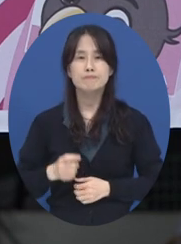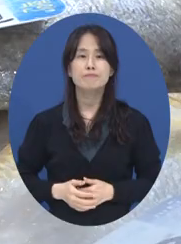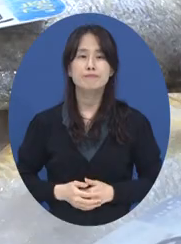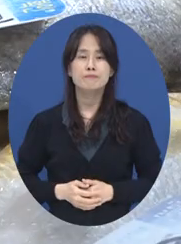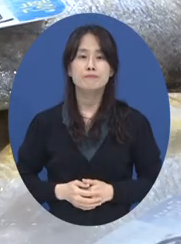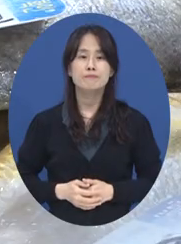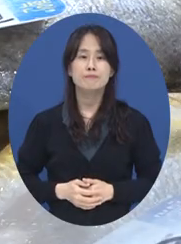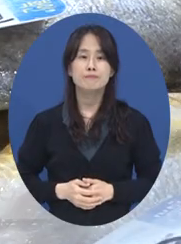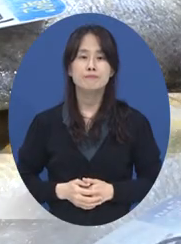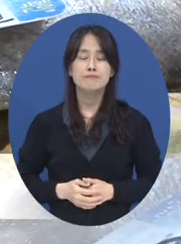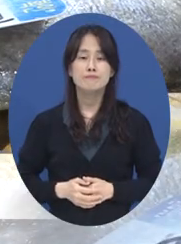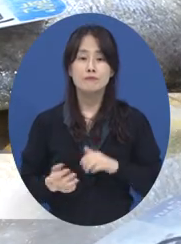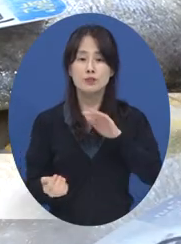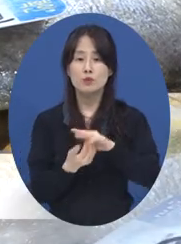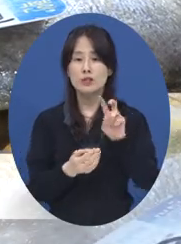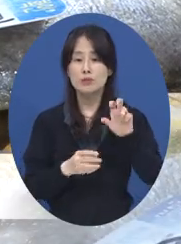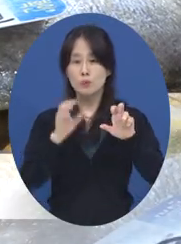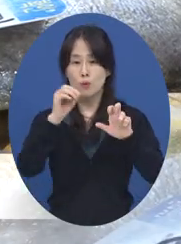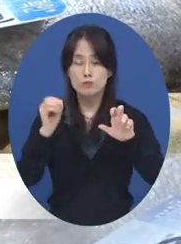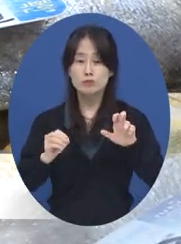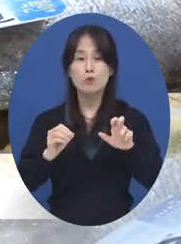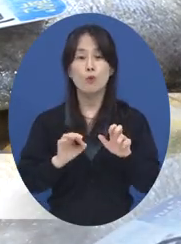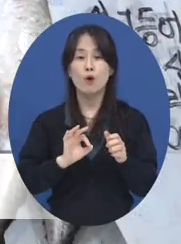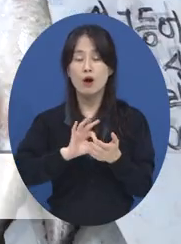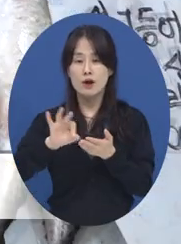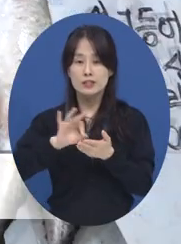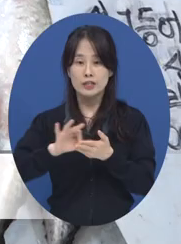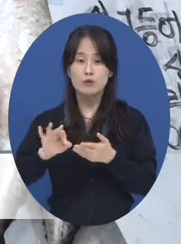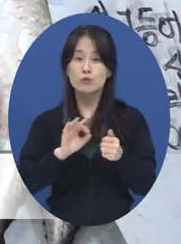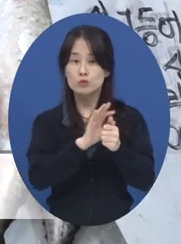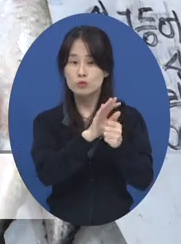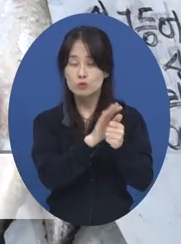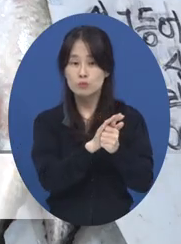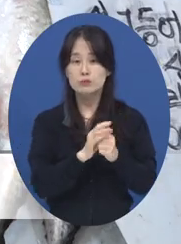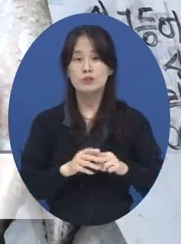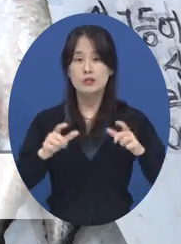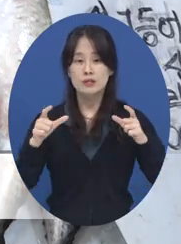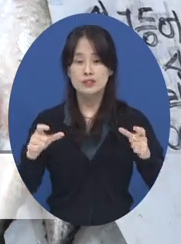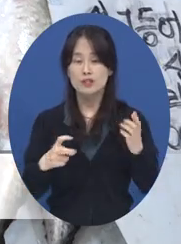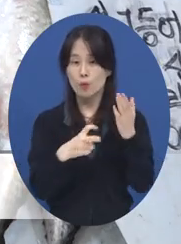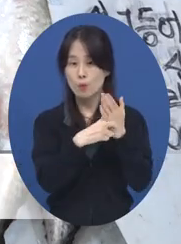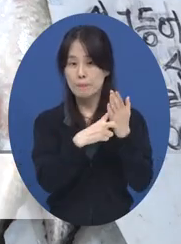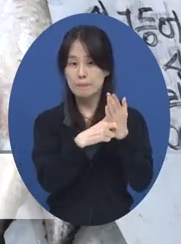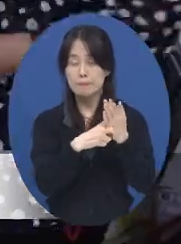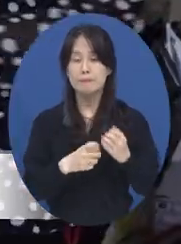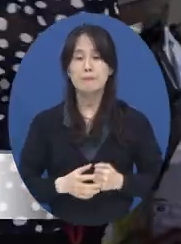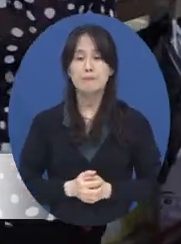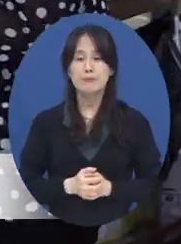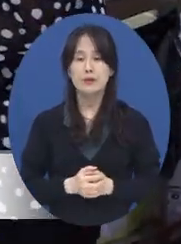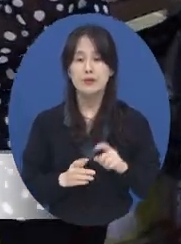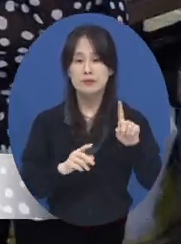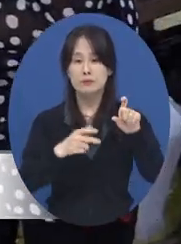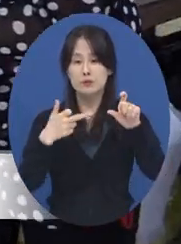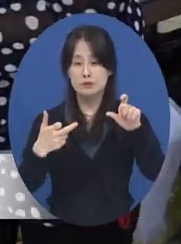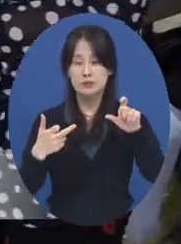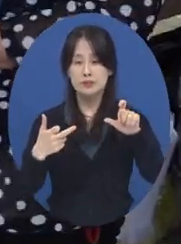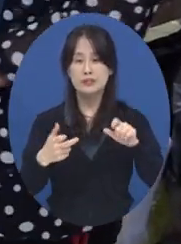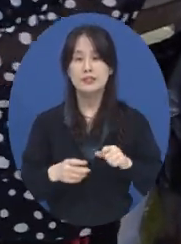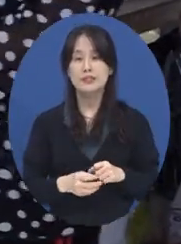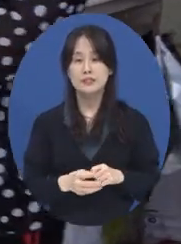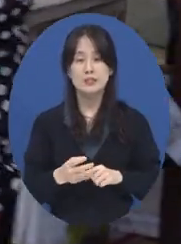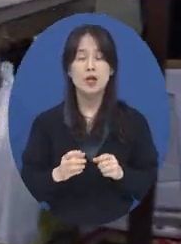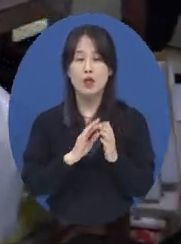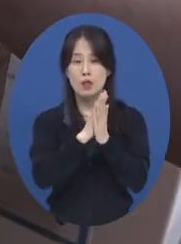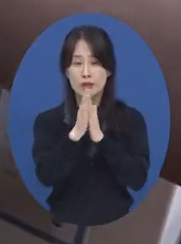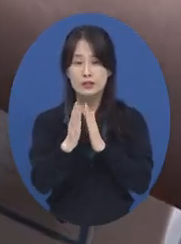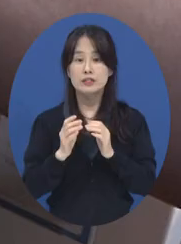있습니다. 최대 25%의 소비지원금이 지원되는 이번 한정판 경기지역화폐는 11월 17일까지